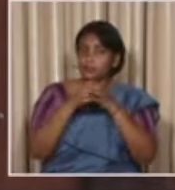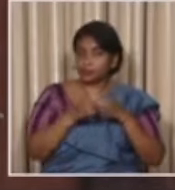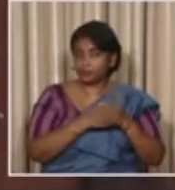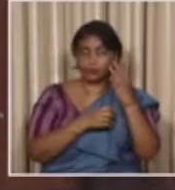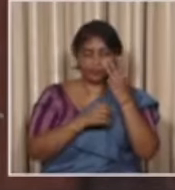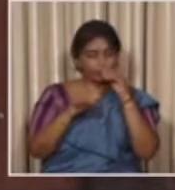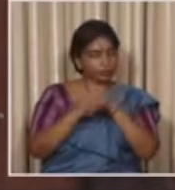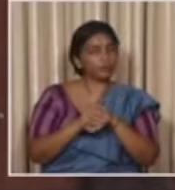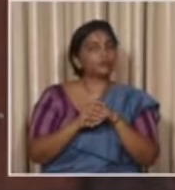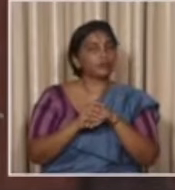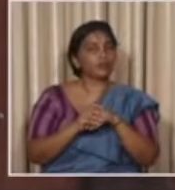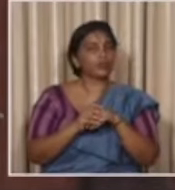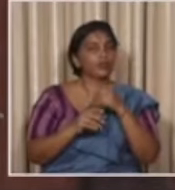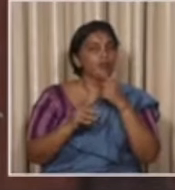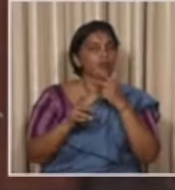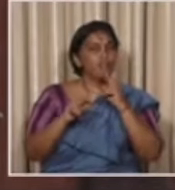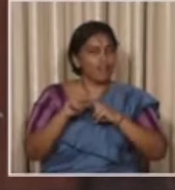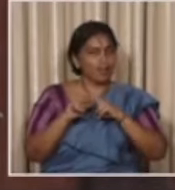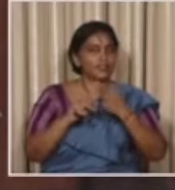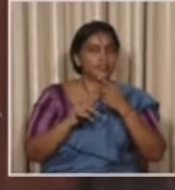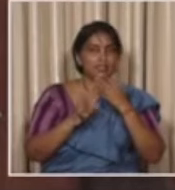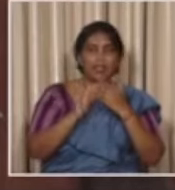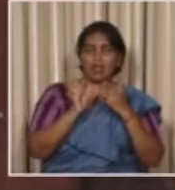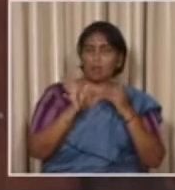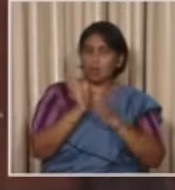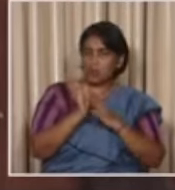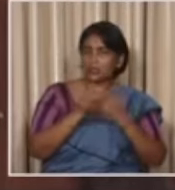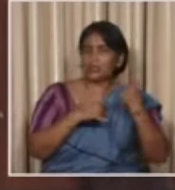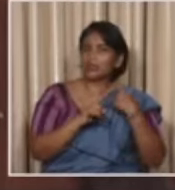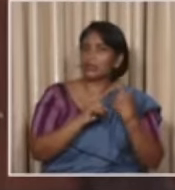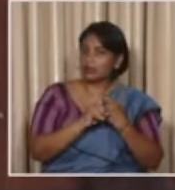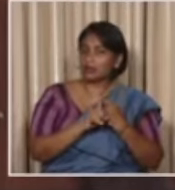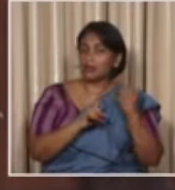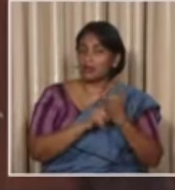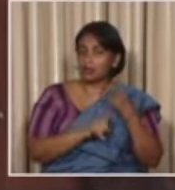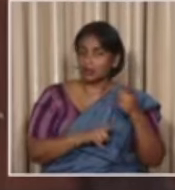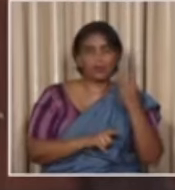ඉන්න පුද්ගලයන්ගෙන් මේ පොලිස් ෆයිස්, ආමි මොහිඩින්, ඛලීල්. මේ ඛලීල් කියන පුද්ගලයා